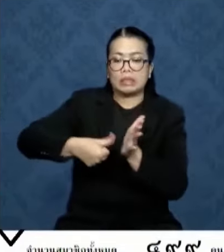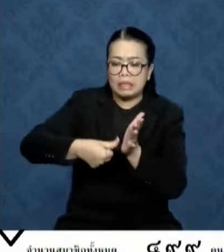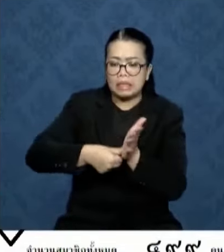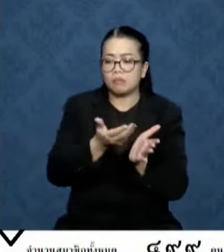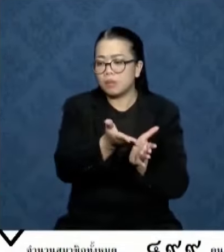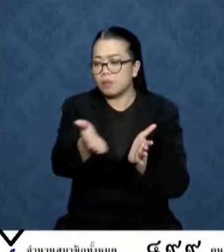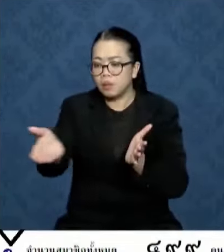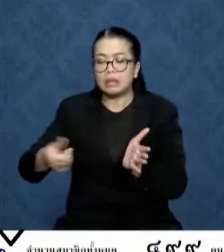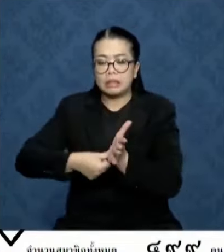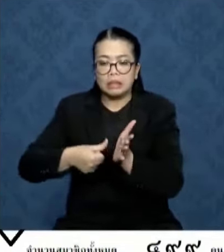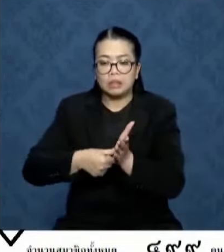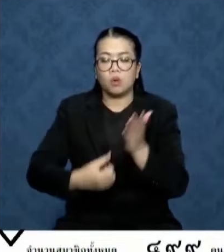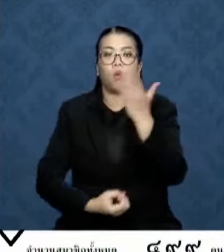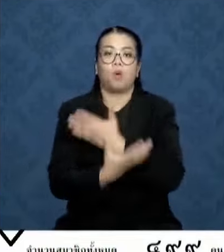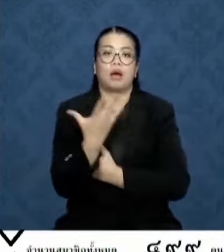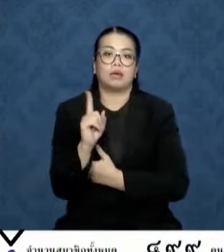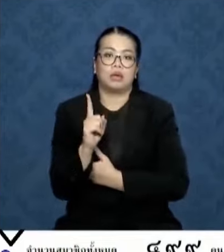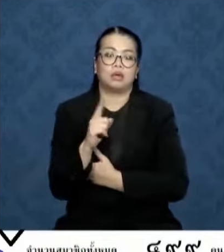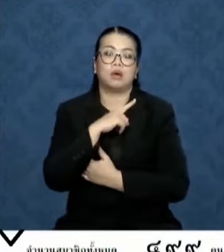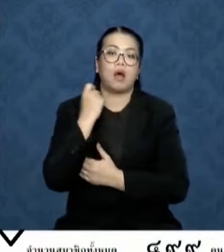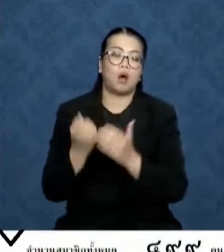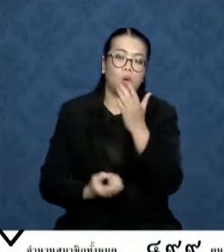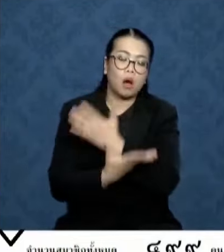ๆคนขาดโอกาสครับ ท่ประทาน